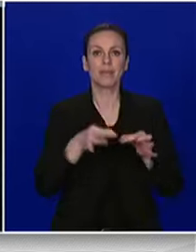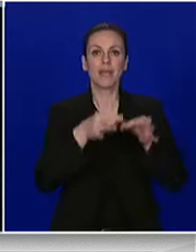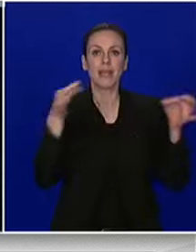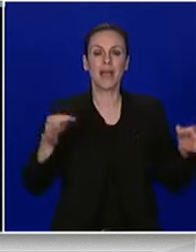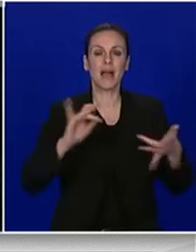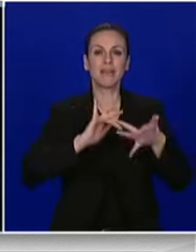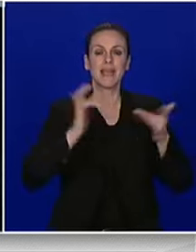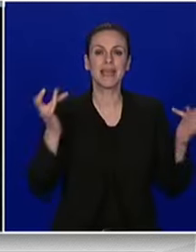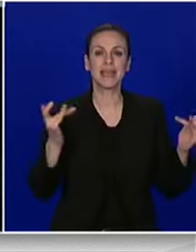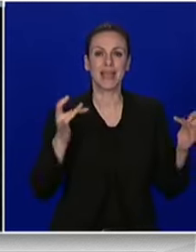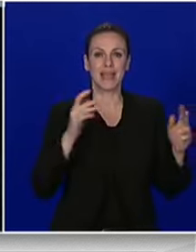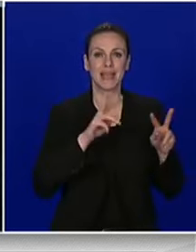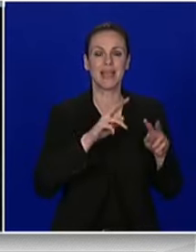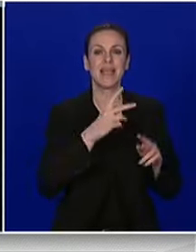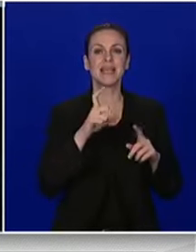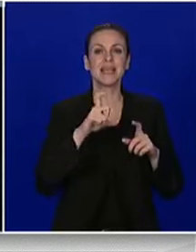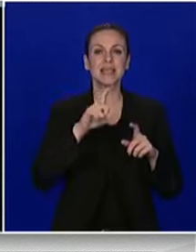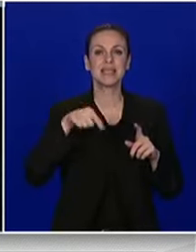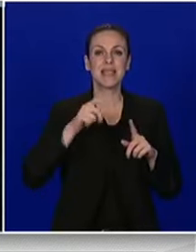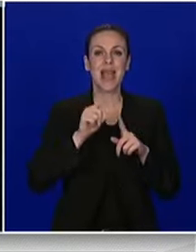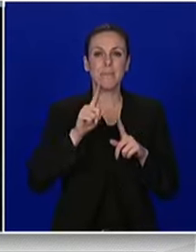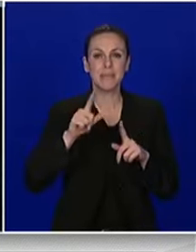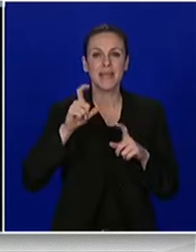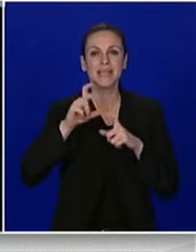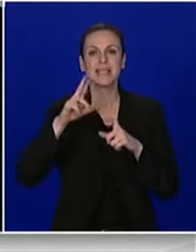internetske stranice